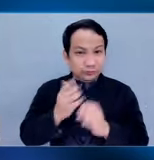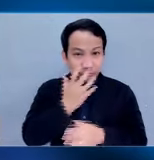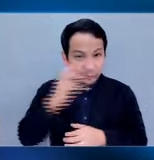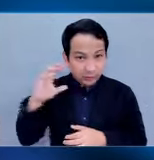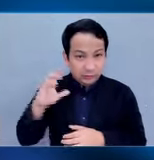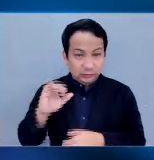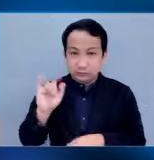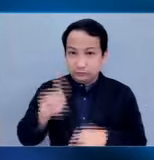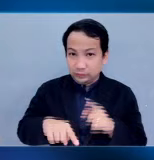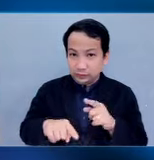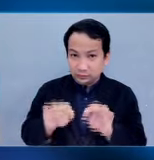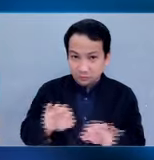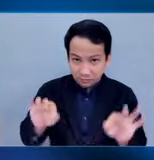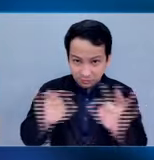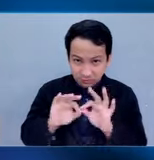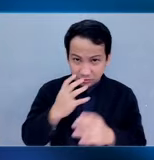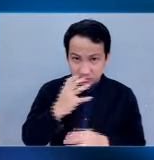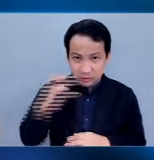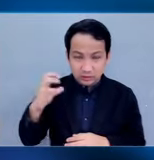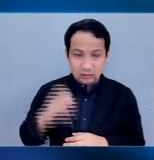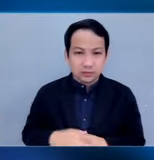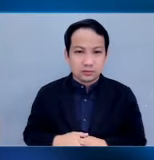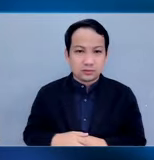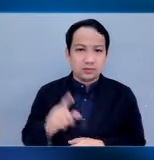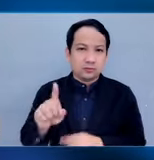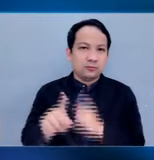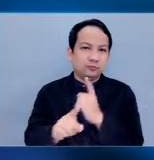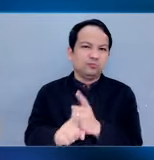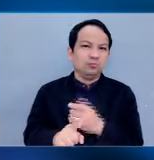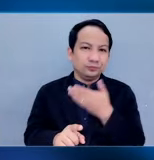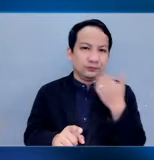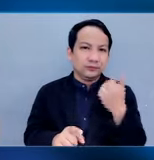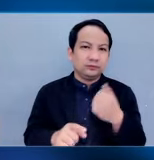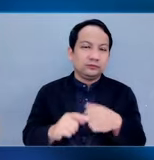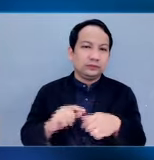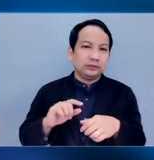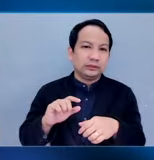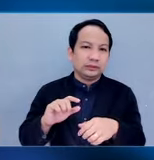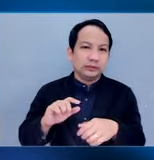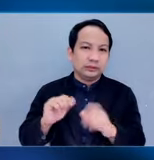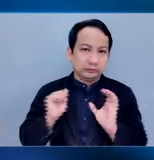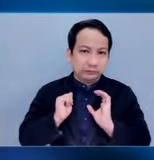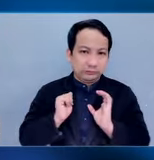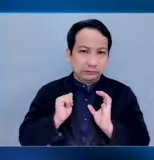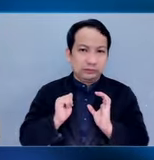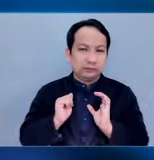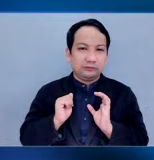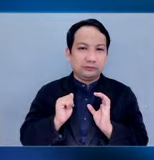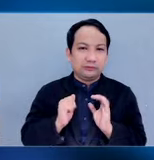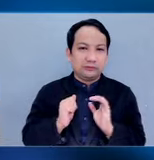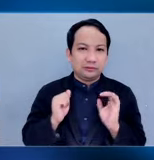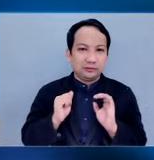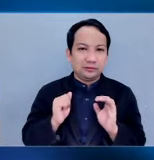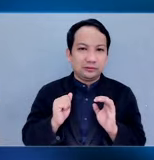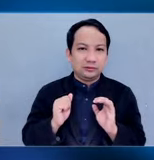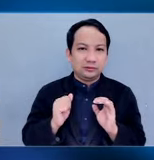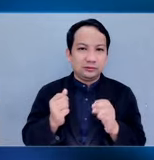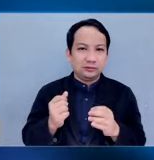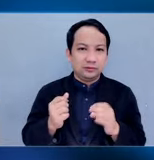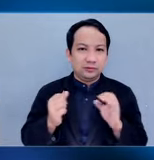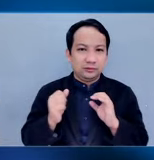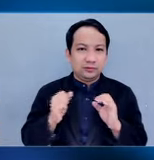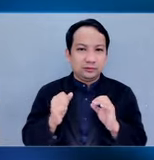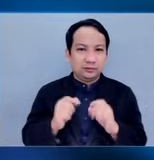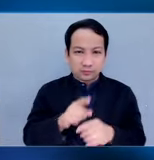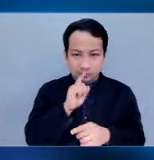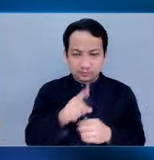pag di naka-aircon? Ganun yes, ba yun? Mas better kung naka-aircon talaga. So, kasi pag naka-aircon, mas lumalabas yung kulay nila,